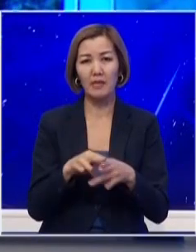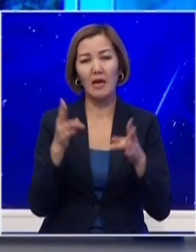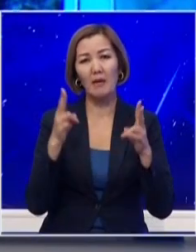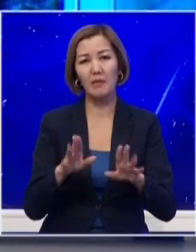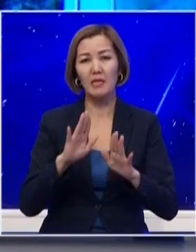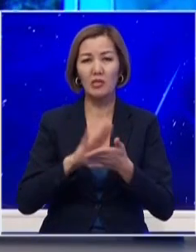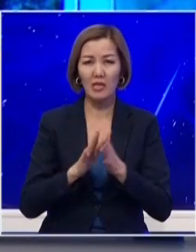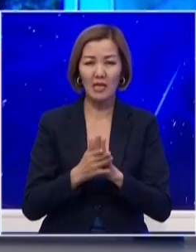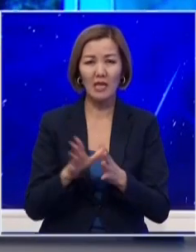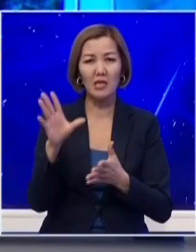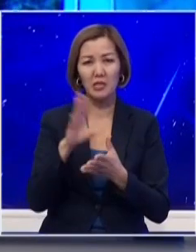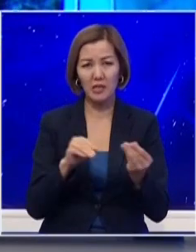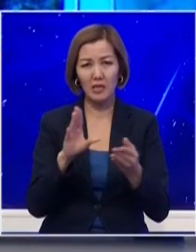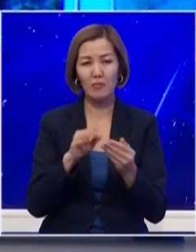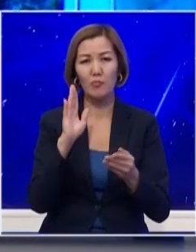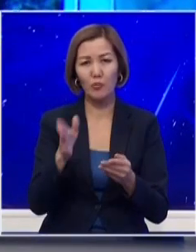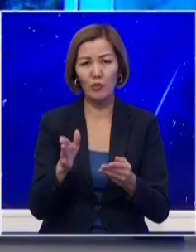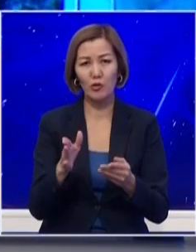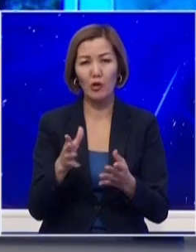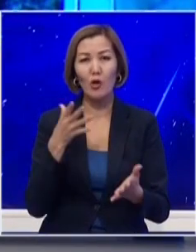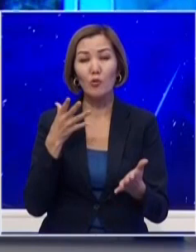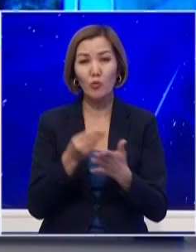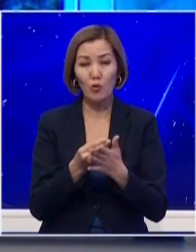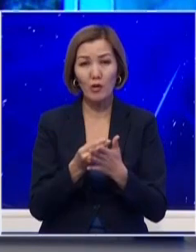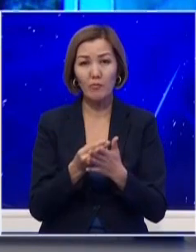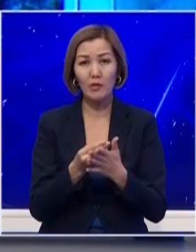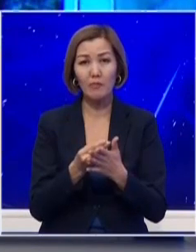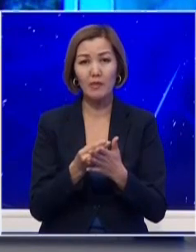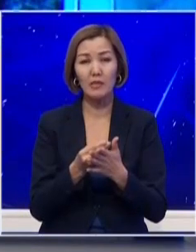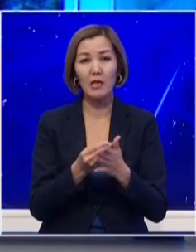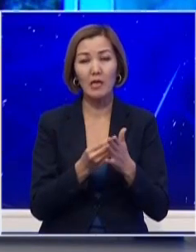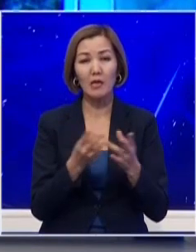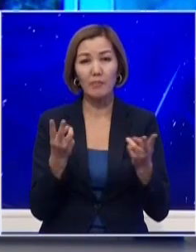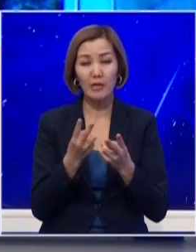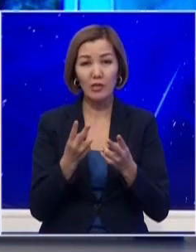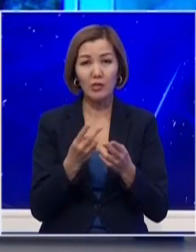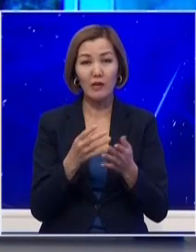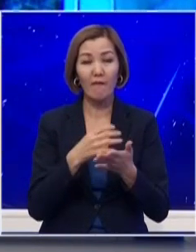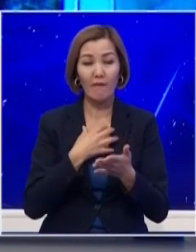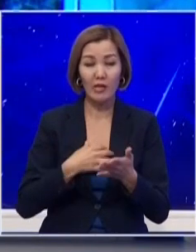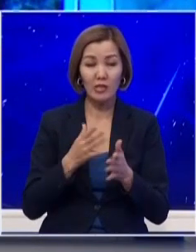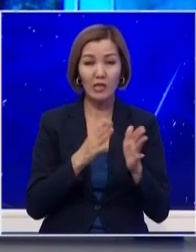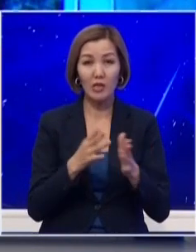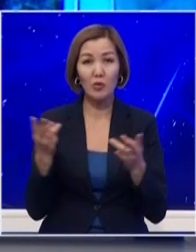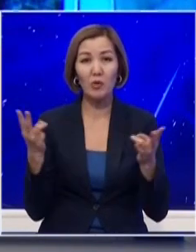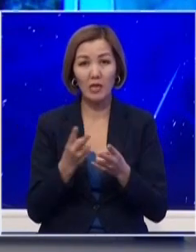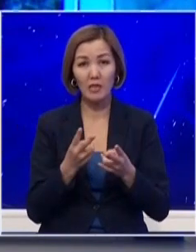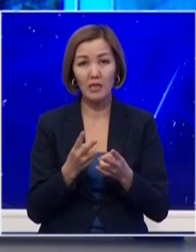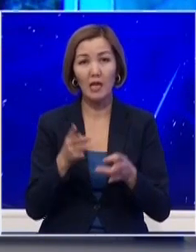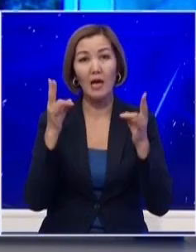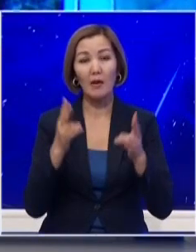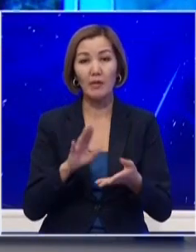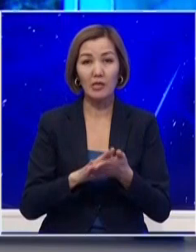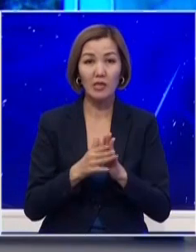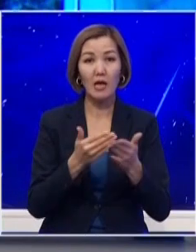Тіпті апаттық жағдайлар жиі болады. Төлем сұрағанша соны реттесін дейтіндер де бар. Мамандар ақпарынша апаттық жағдайлардың алдын алу